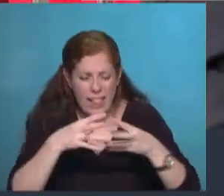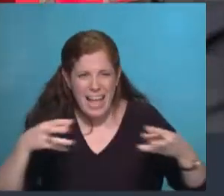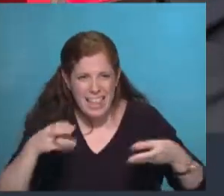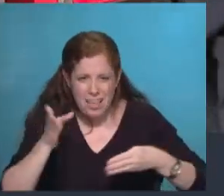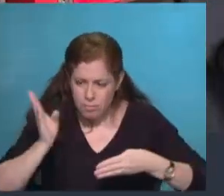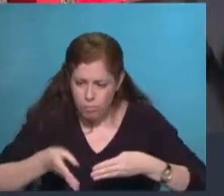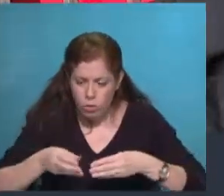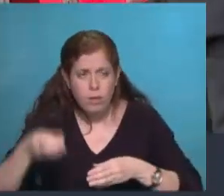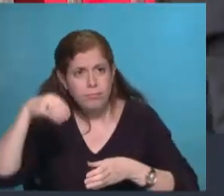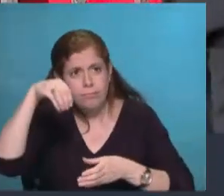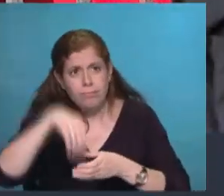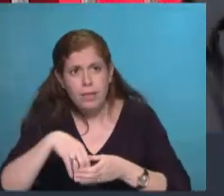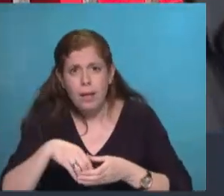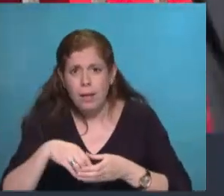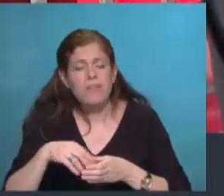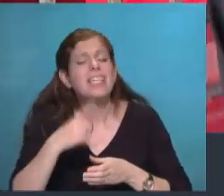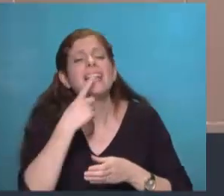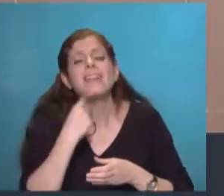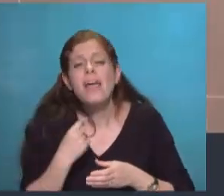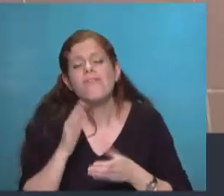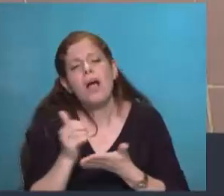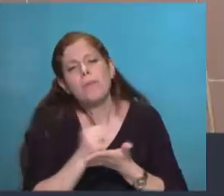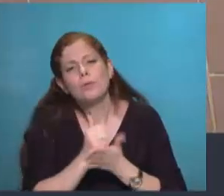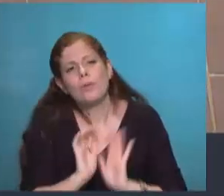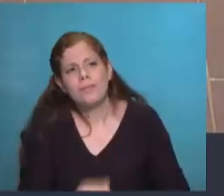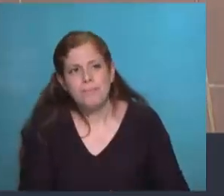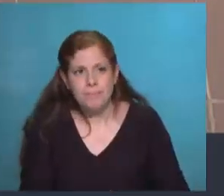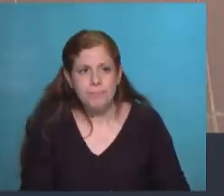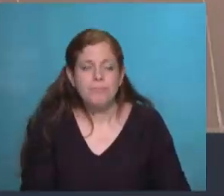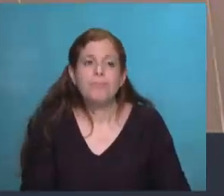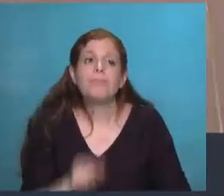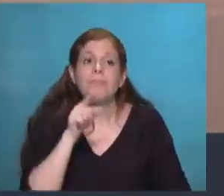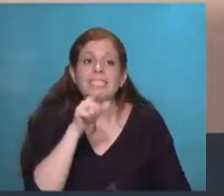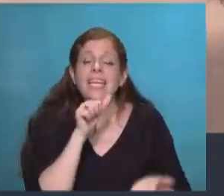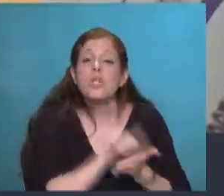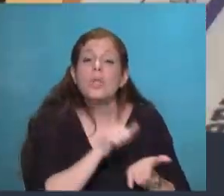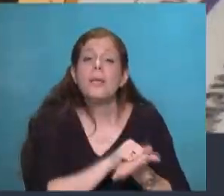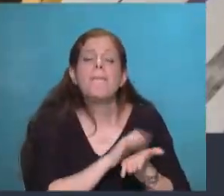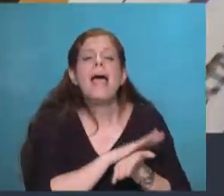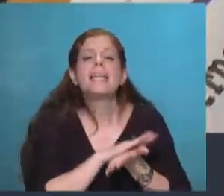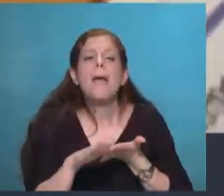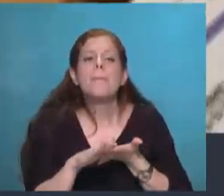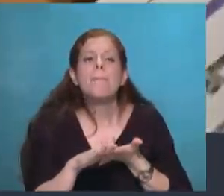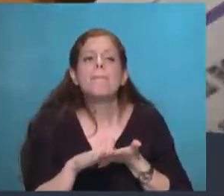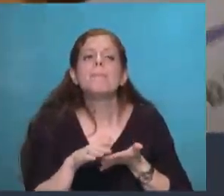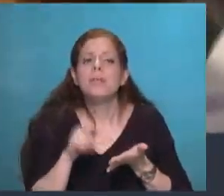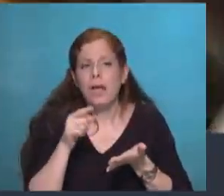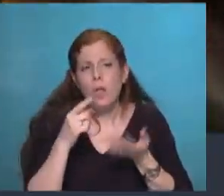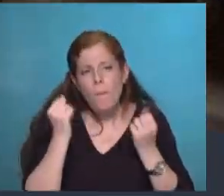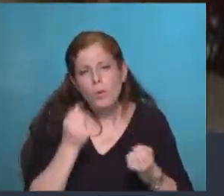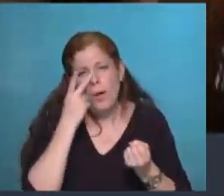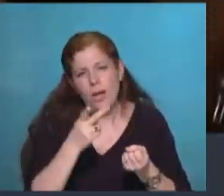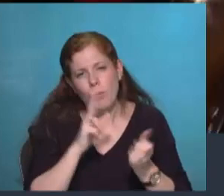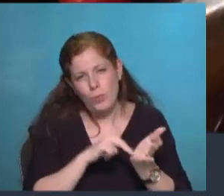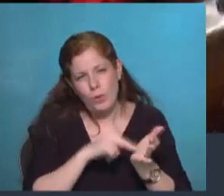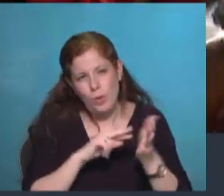בכוס, וגם חיסכוני וגם הכי טעים שיש. זה עיתונים חינמים. אנחנו בטוח נראה פה תמונות של פוליטיקאים, הנה.